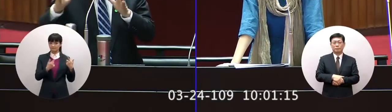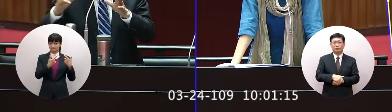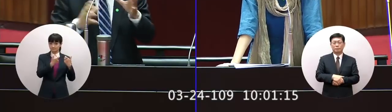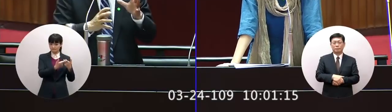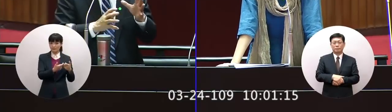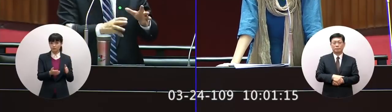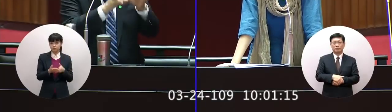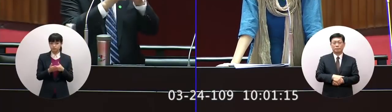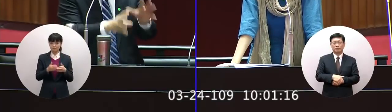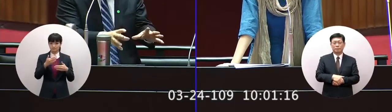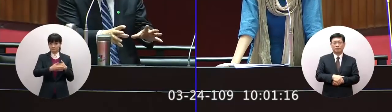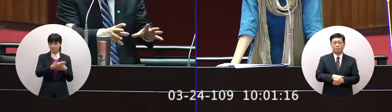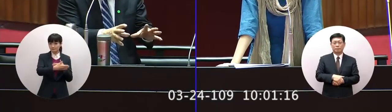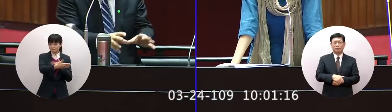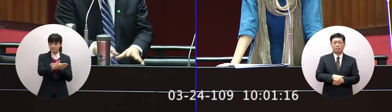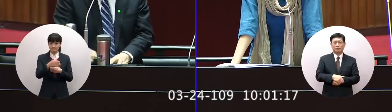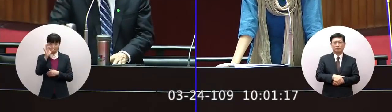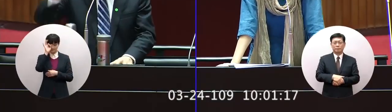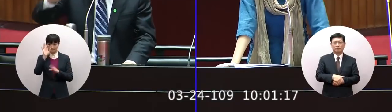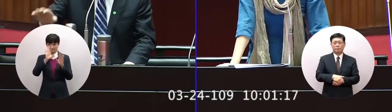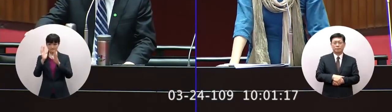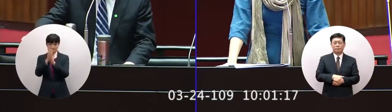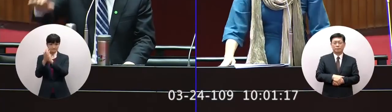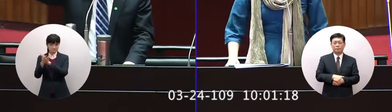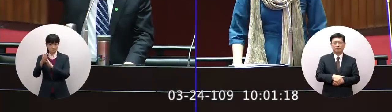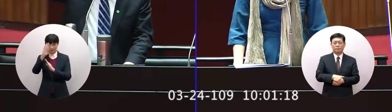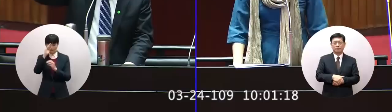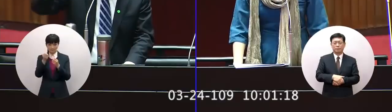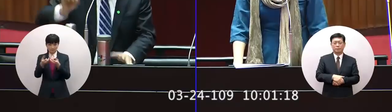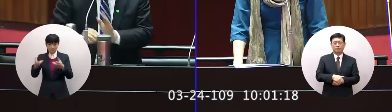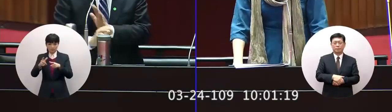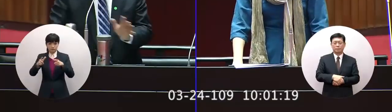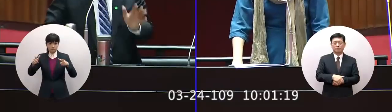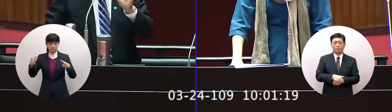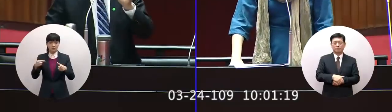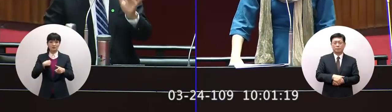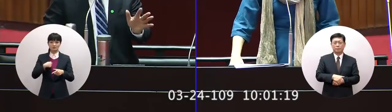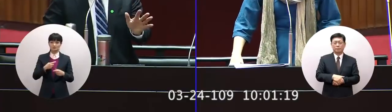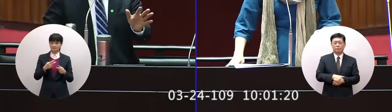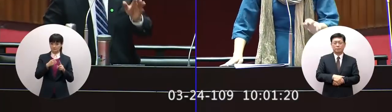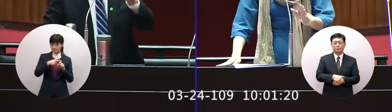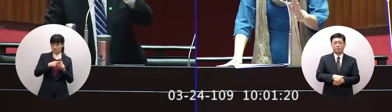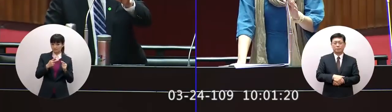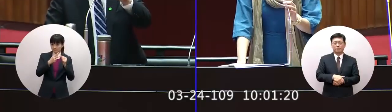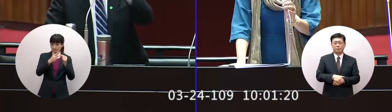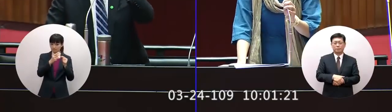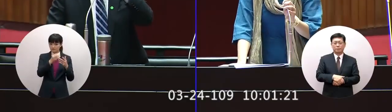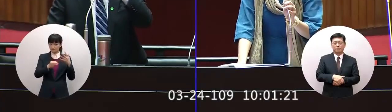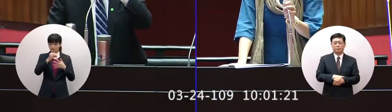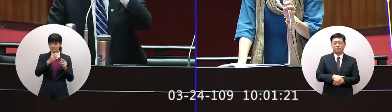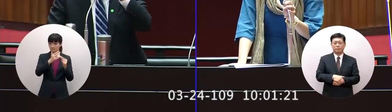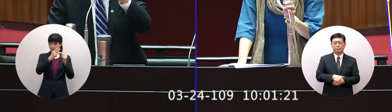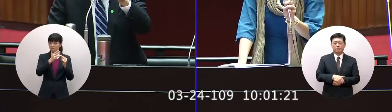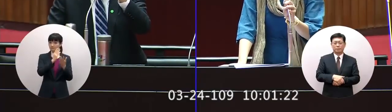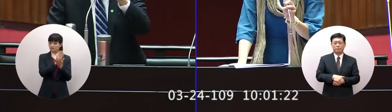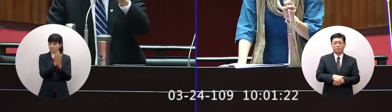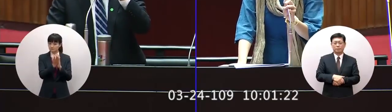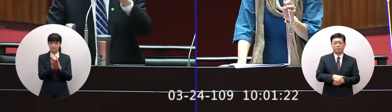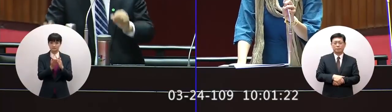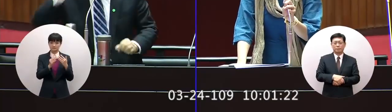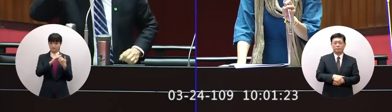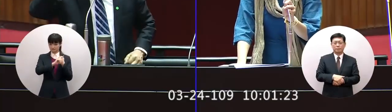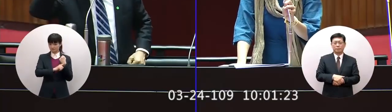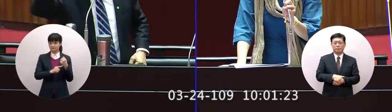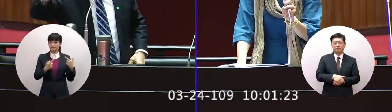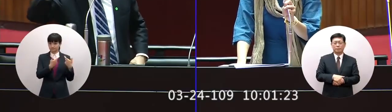范都一步一步，随着疫情的变化啊，二级变三级等等，都有相关规范。不过，委员的主